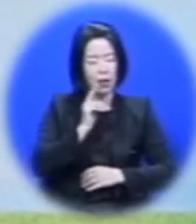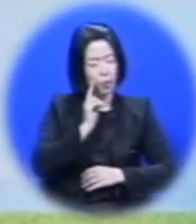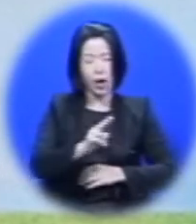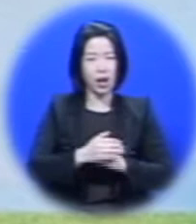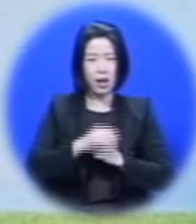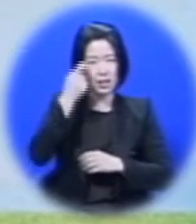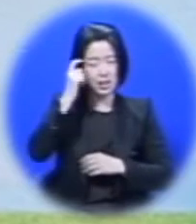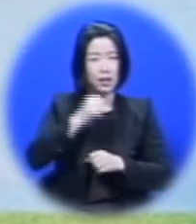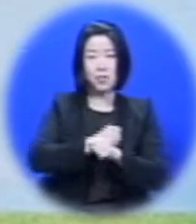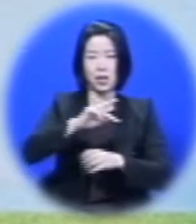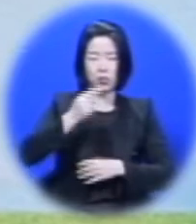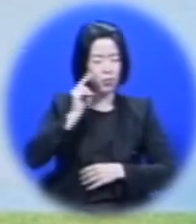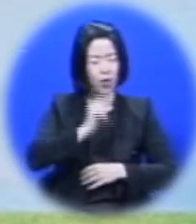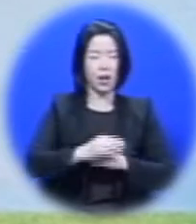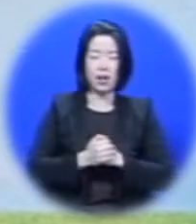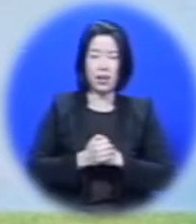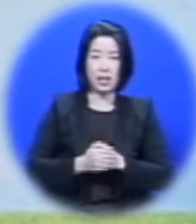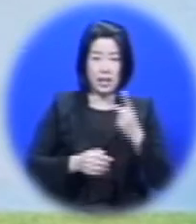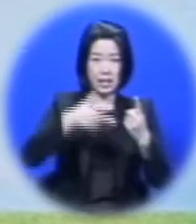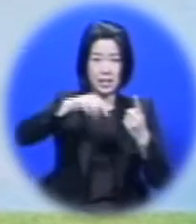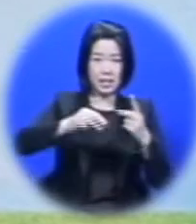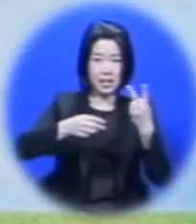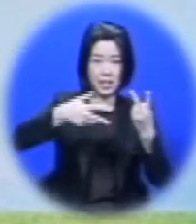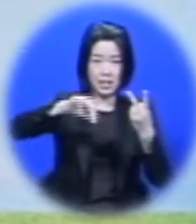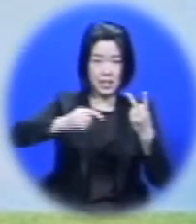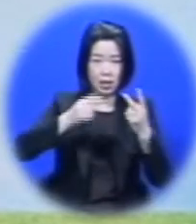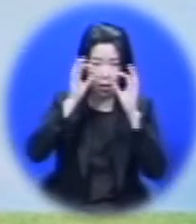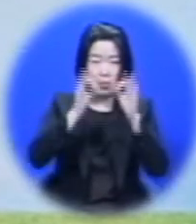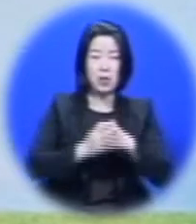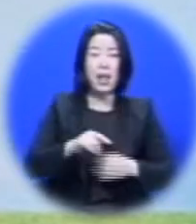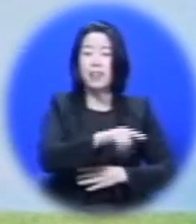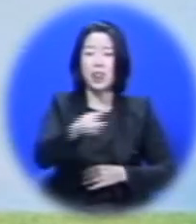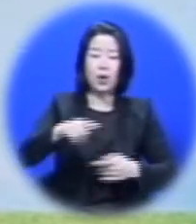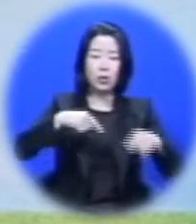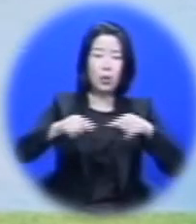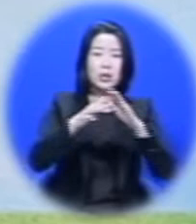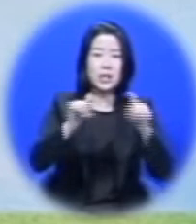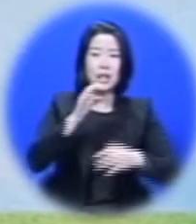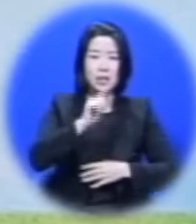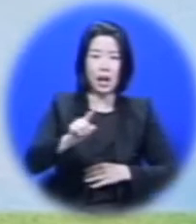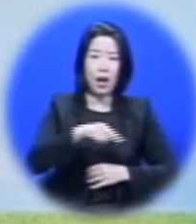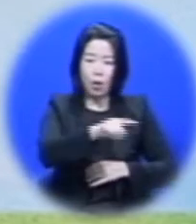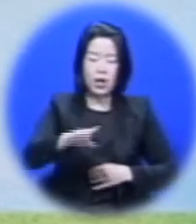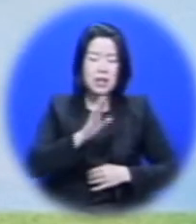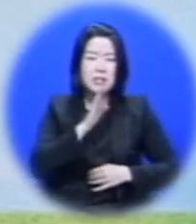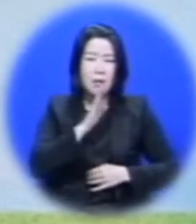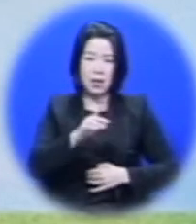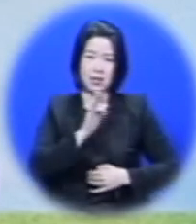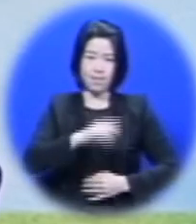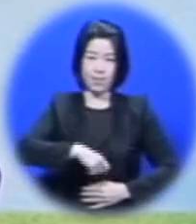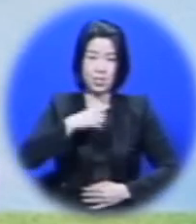끔찍하지요. 생각만 해도 끔찍하지요. 1절, 2절 말씀을 보면 너희 통치자들아, 너희가 정말 정의를